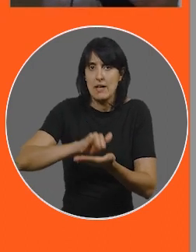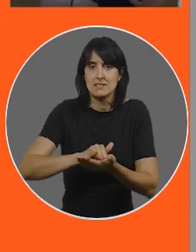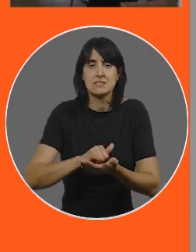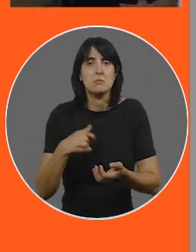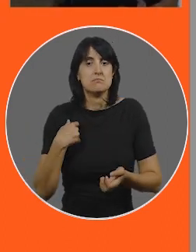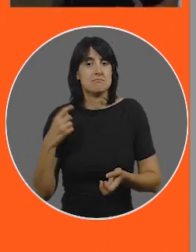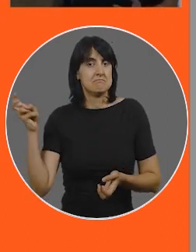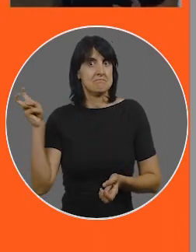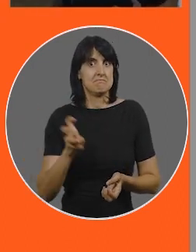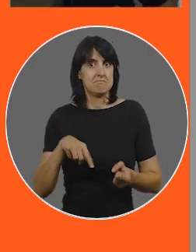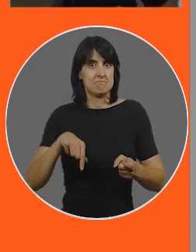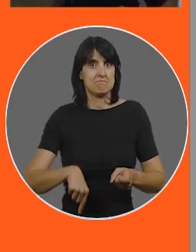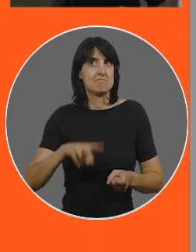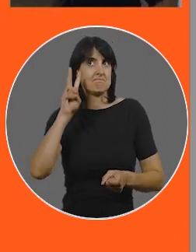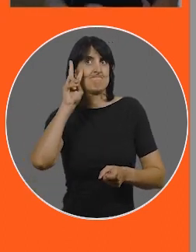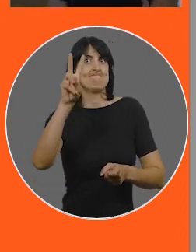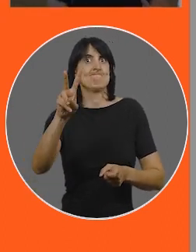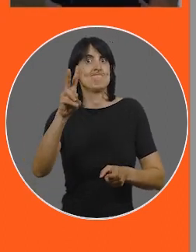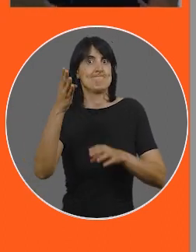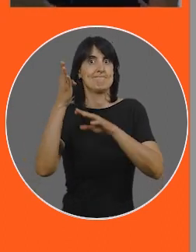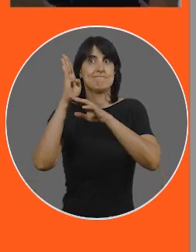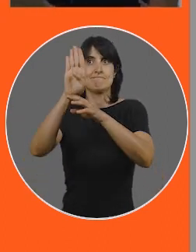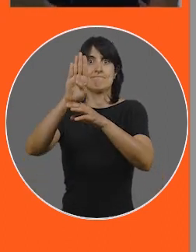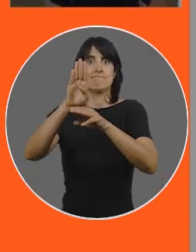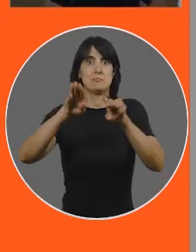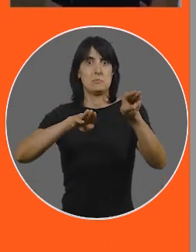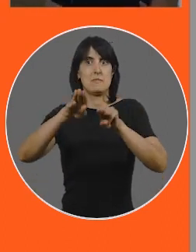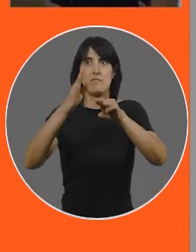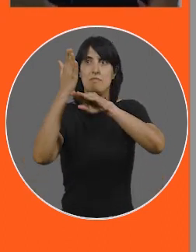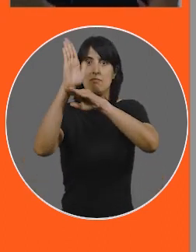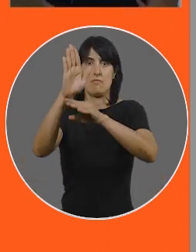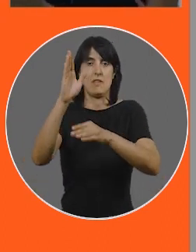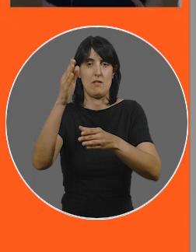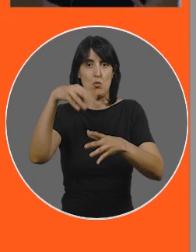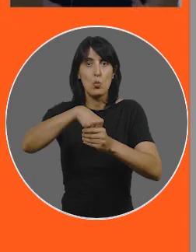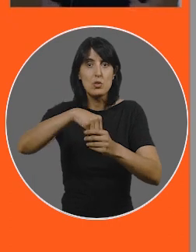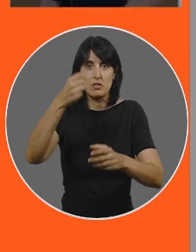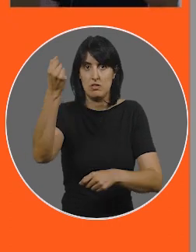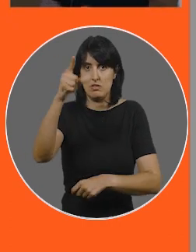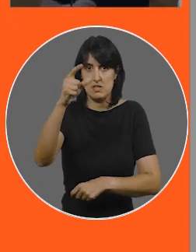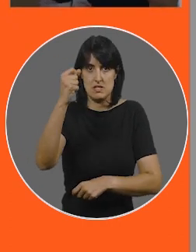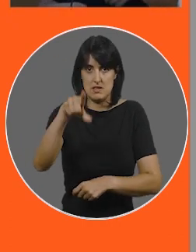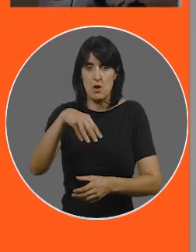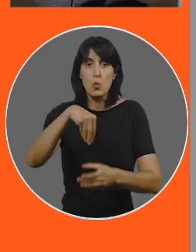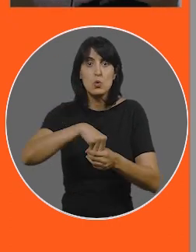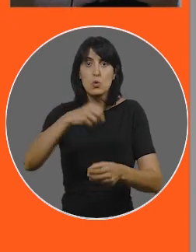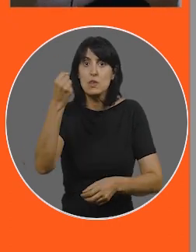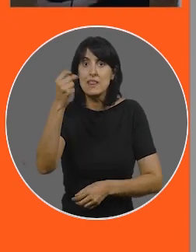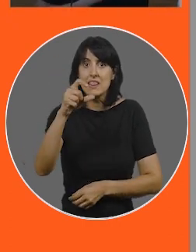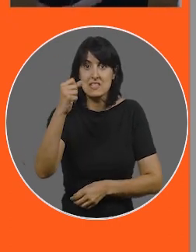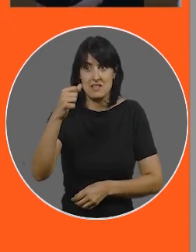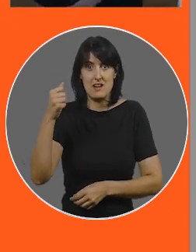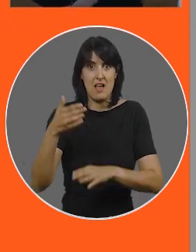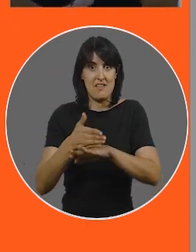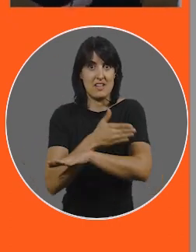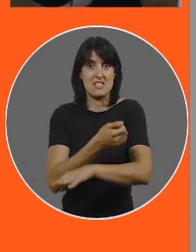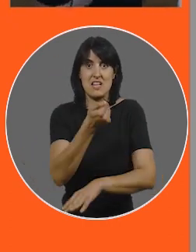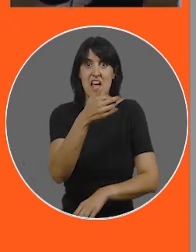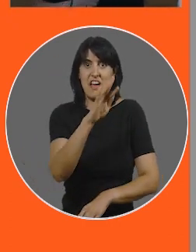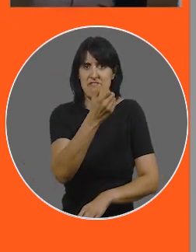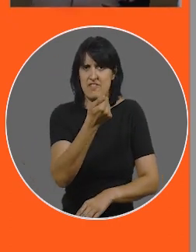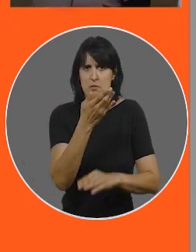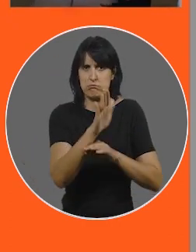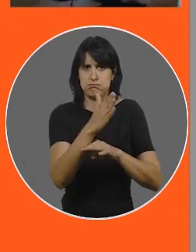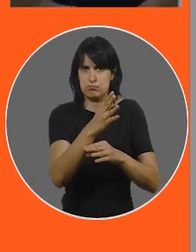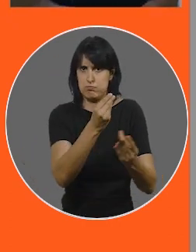WhatsApp. Ara arribeu aquí i veieu una presentació, és un contingut digital. Per tant, els continguts digitals, i l'AFRA n'ha